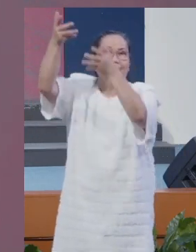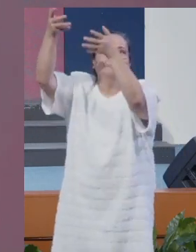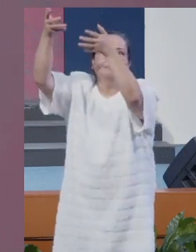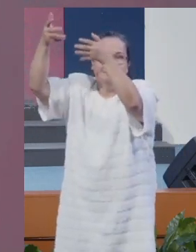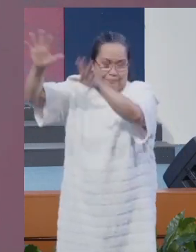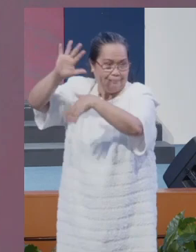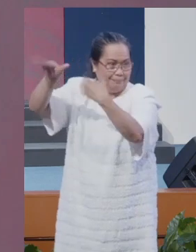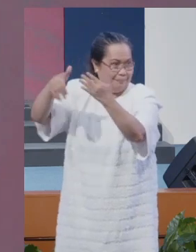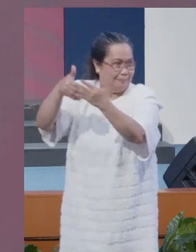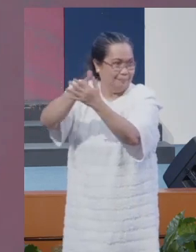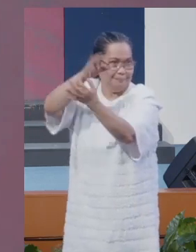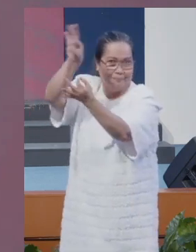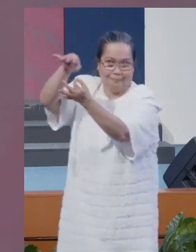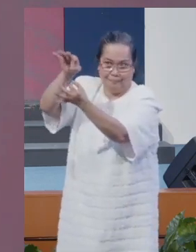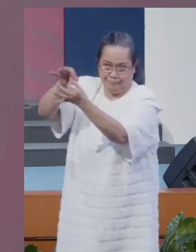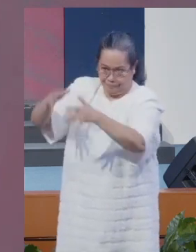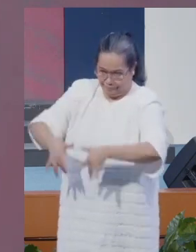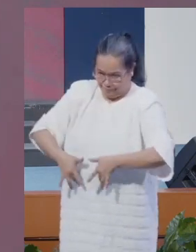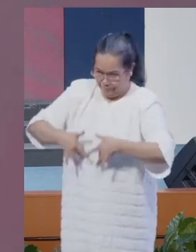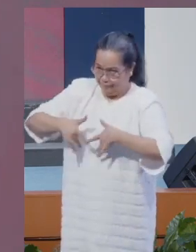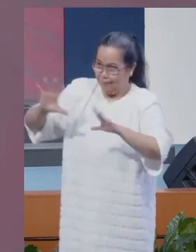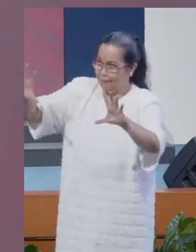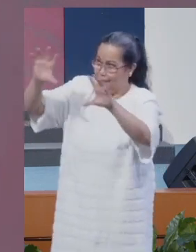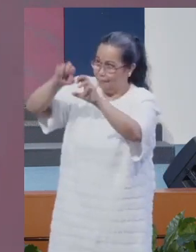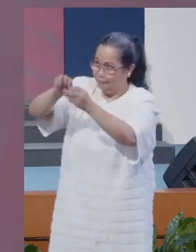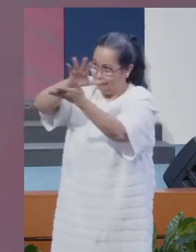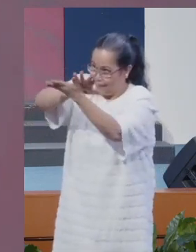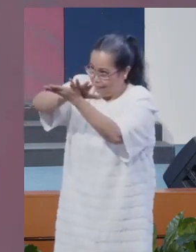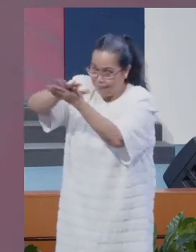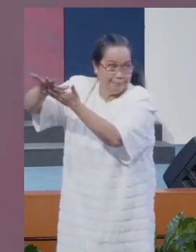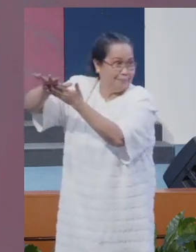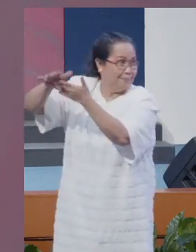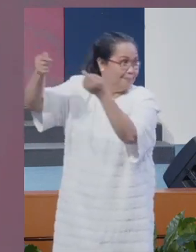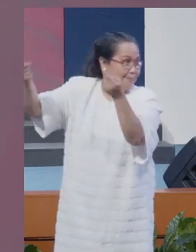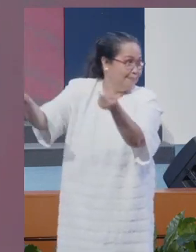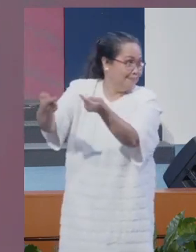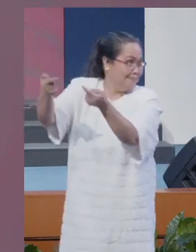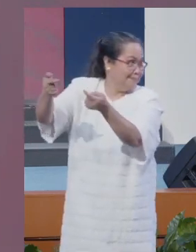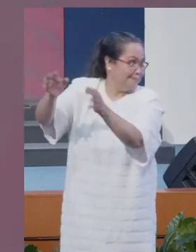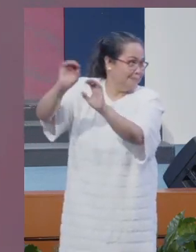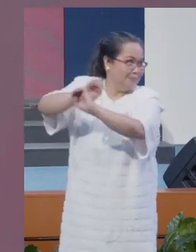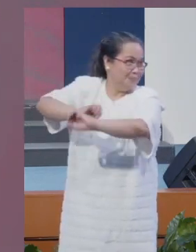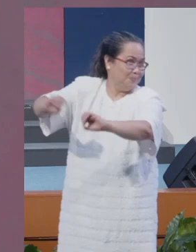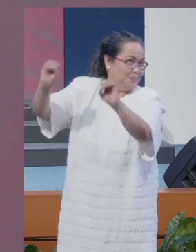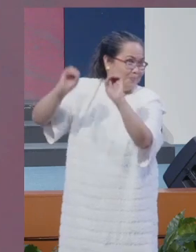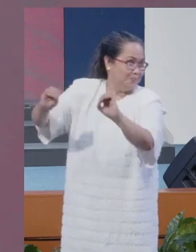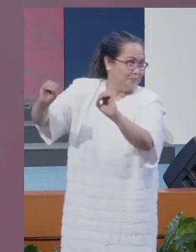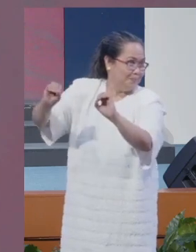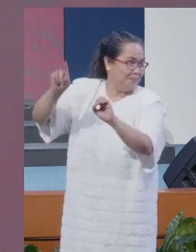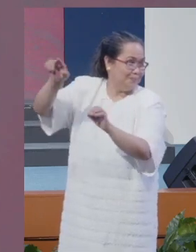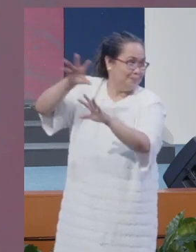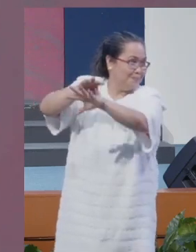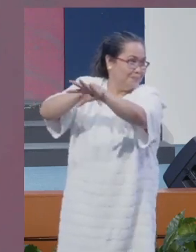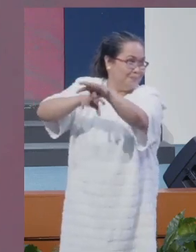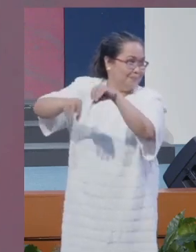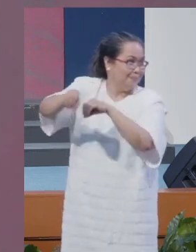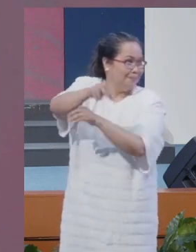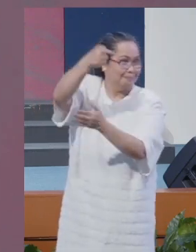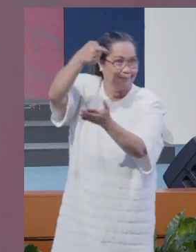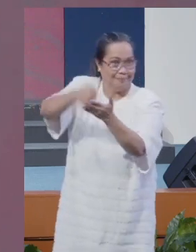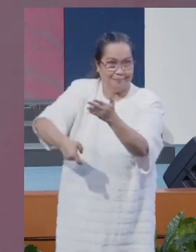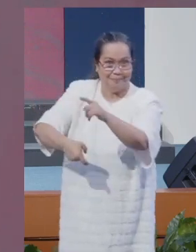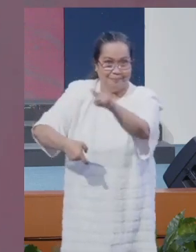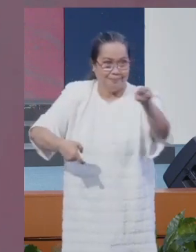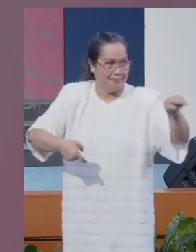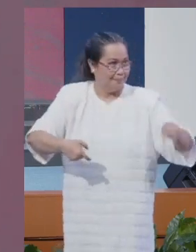gawin. Isang perfect life, isang sinless death. Dahil sa kanyang sinless death, nabayaran na niya ang